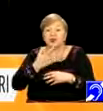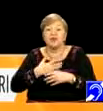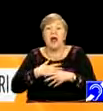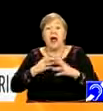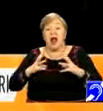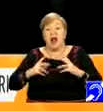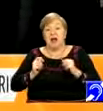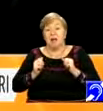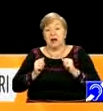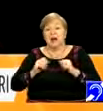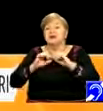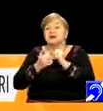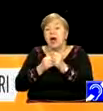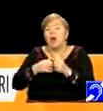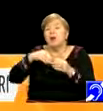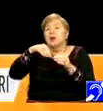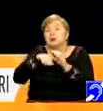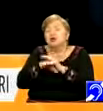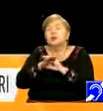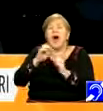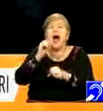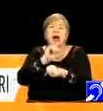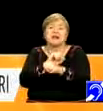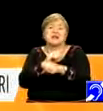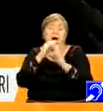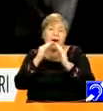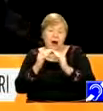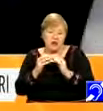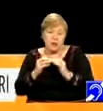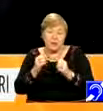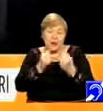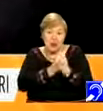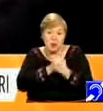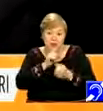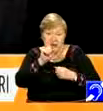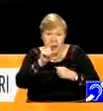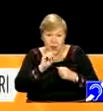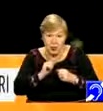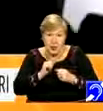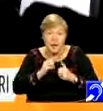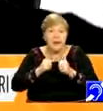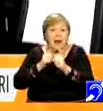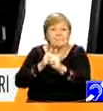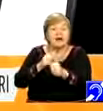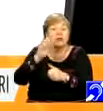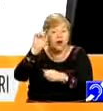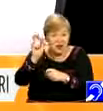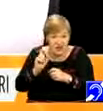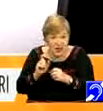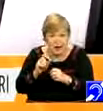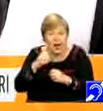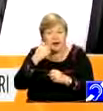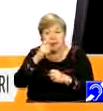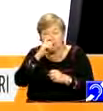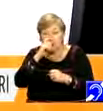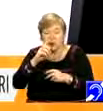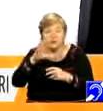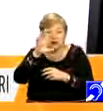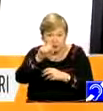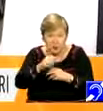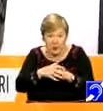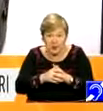sau să fie eventual plasat în arest la domiciliu. Iubita lui, care se afla cu el la Roma când acesta a fost prins de